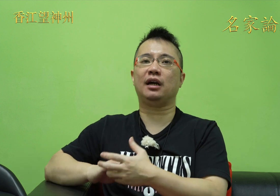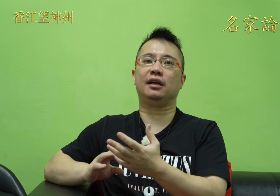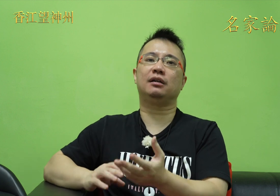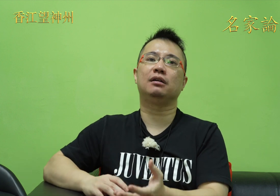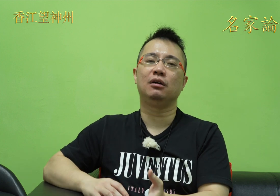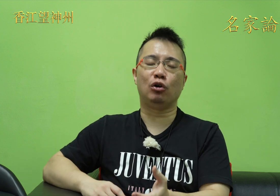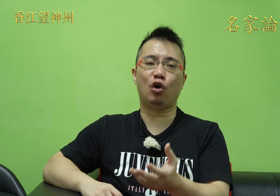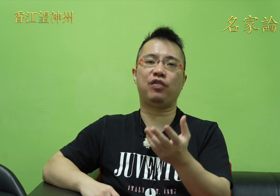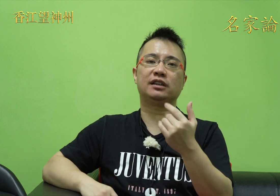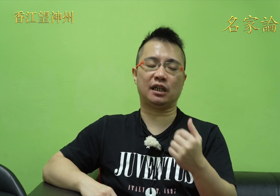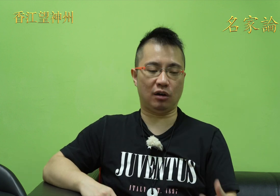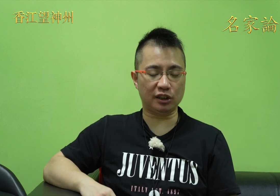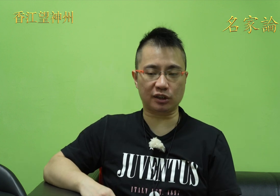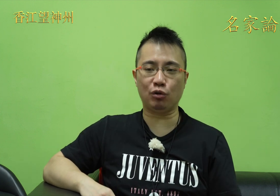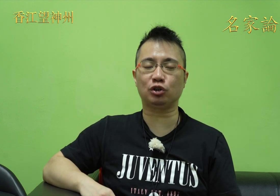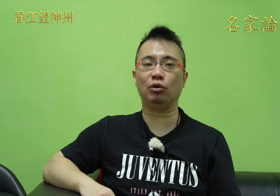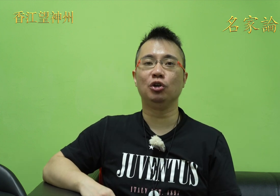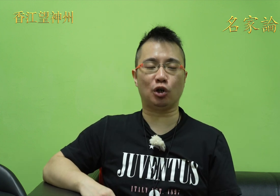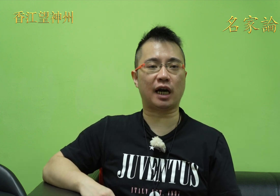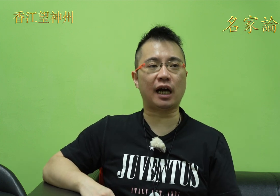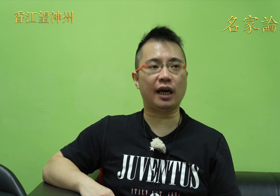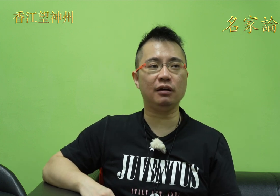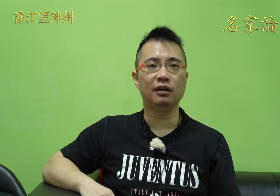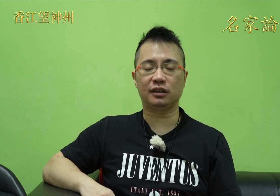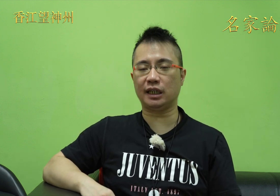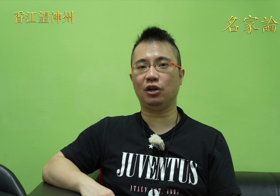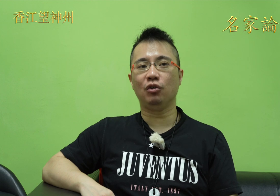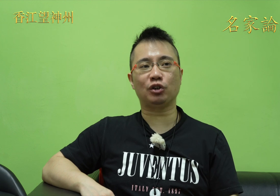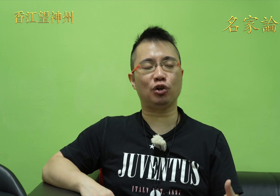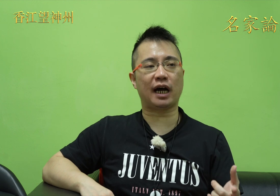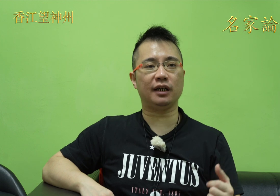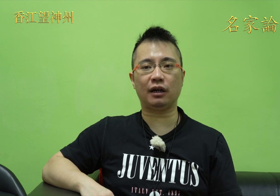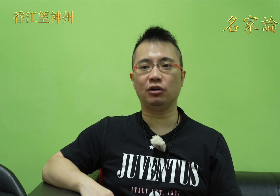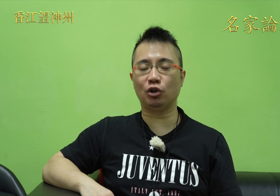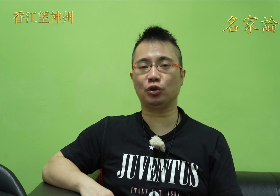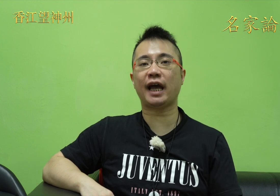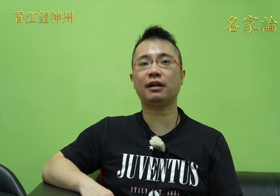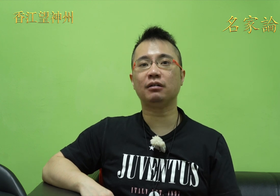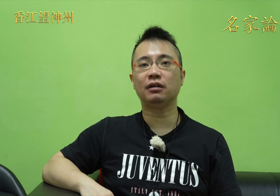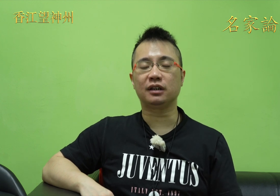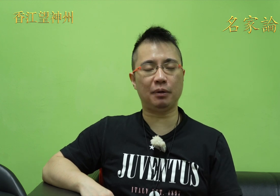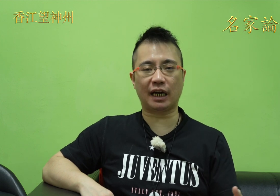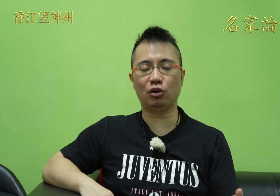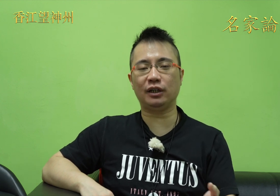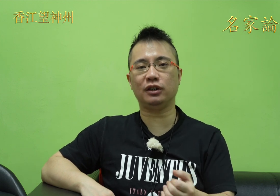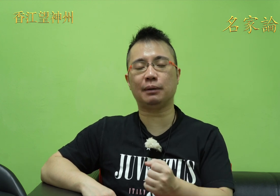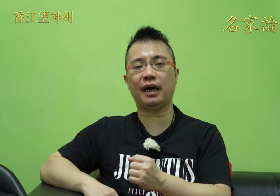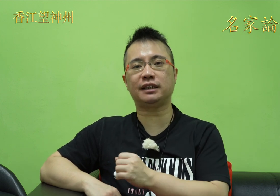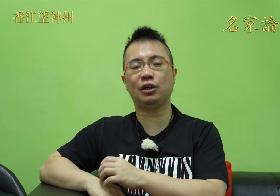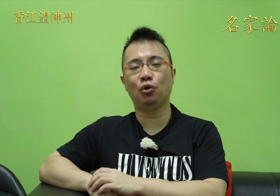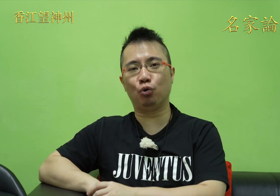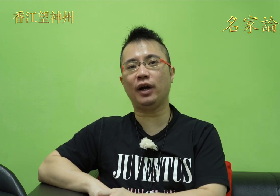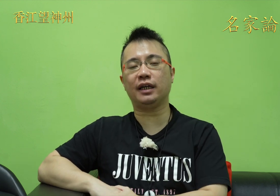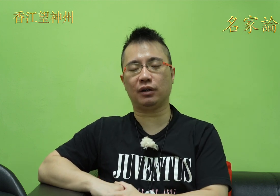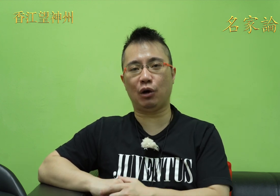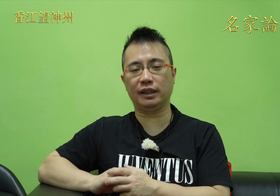申報得嚟啊，我都好翻曬。然後你叫我做在家隔離。第二，哇，送去隔離營，佢仲驚，點咪睇到你嗰啲咁嘅即